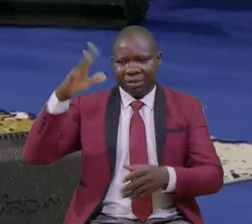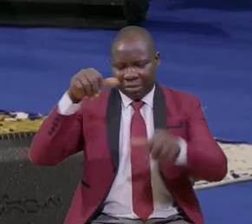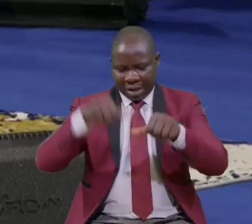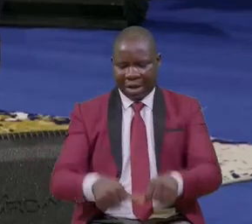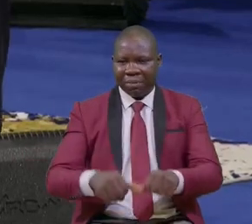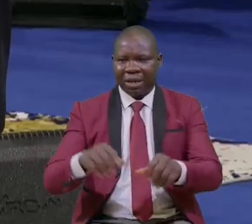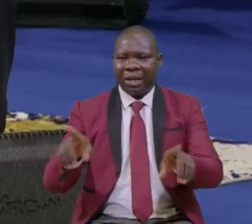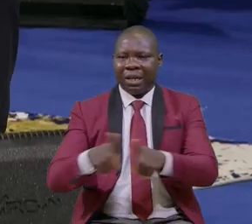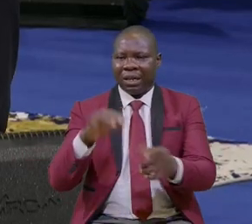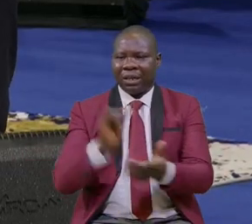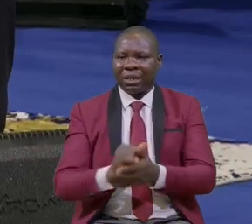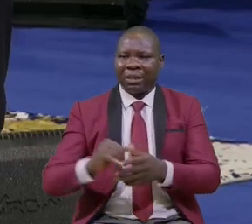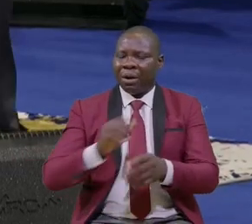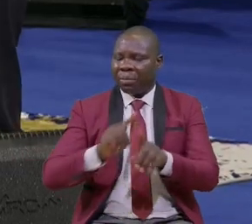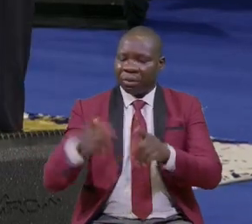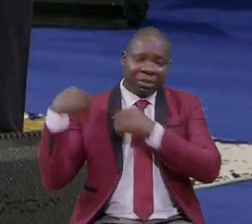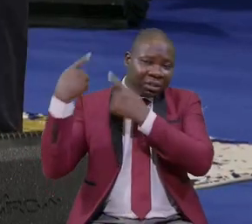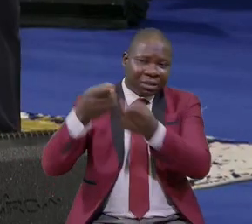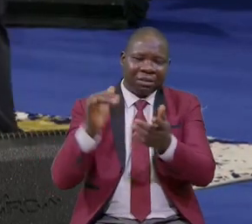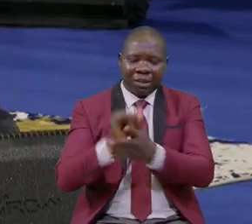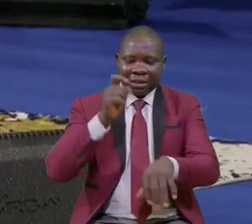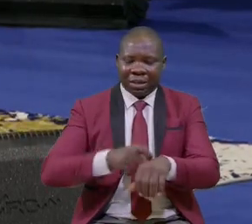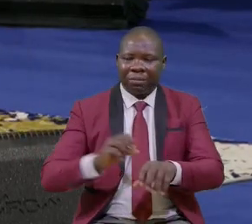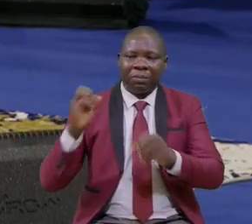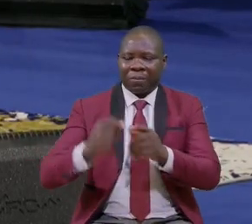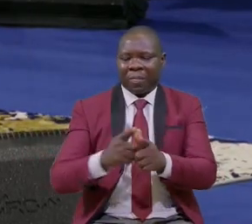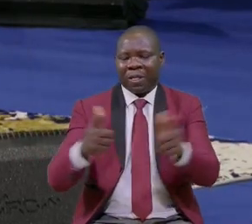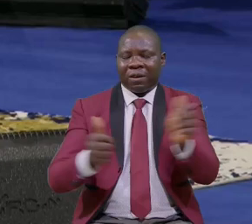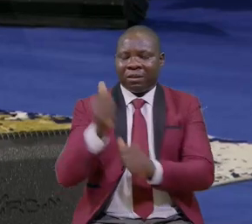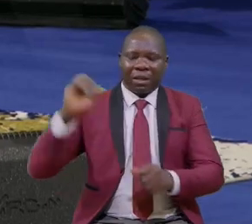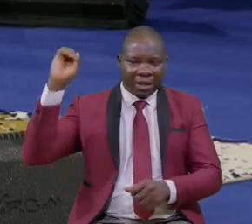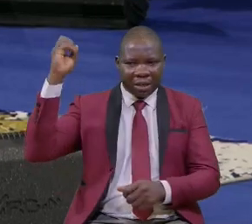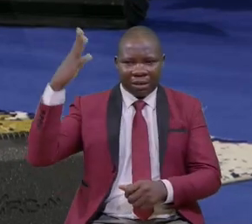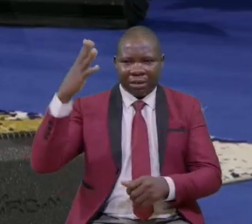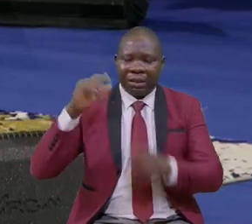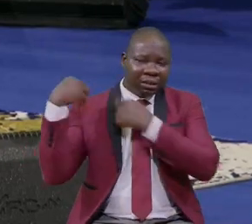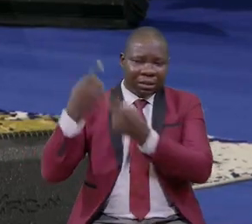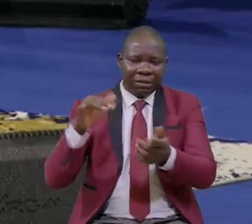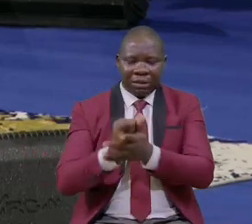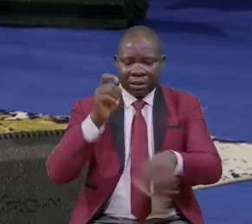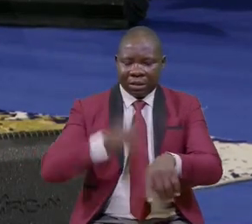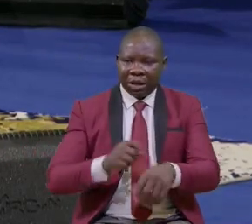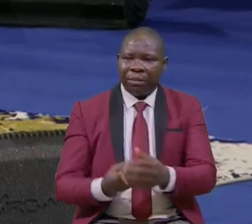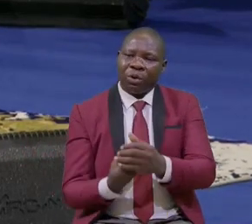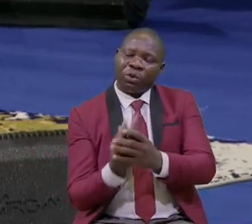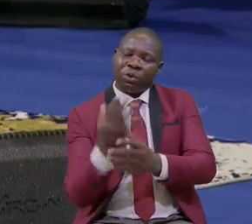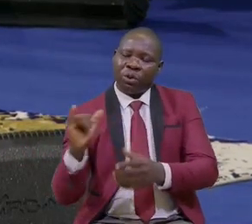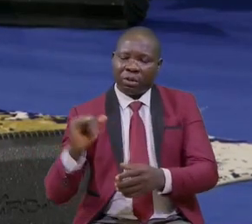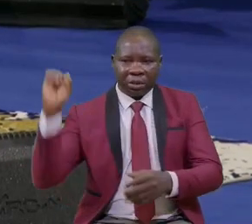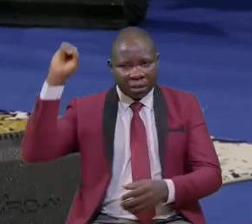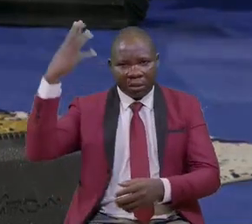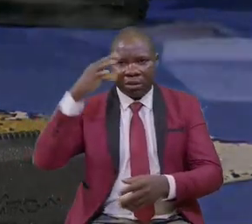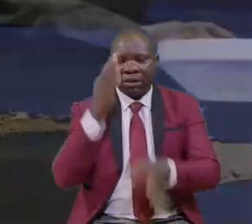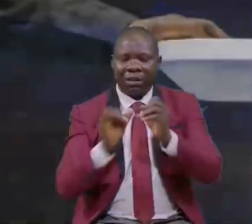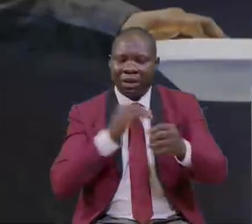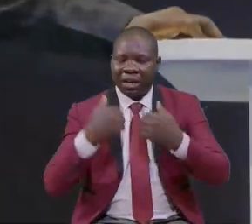maintenant, depuis ce temps-là, la grande grâce, depuis ce temps-là, la grâce croissante. En réalité, si